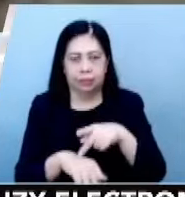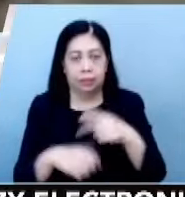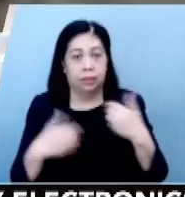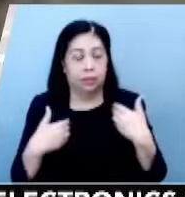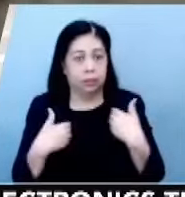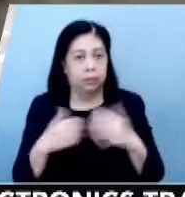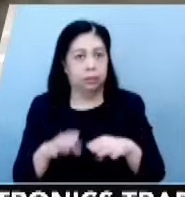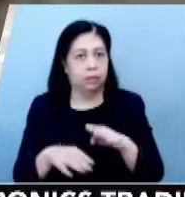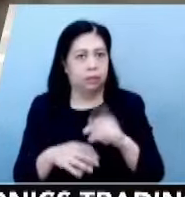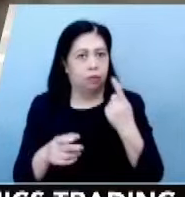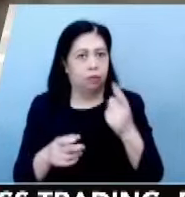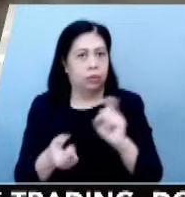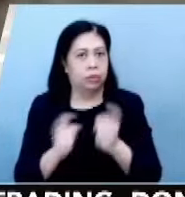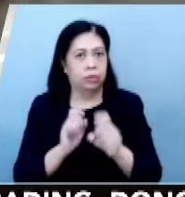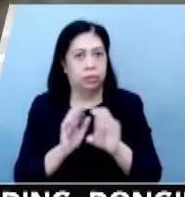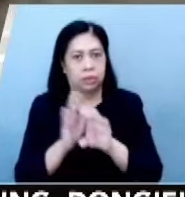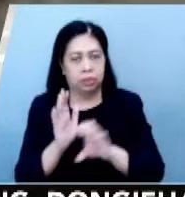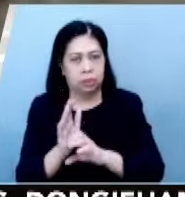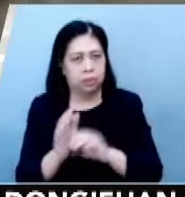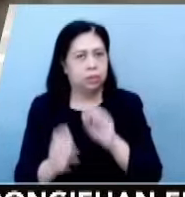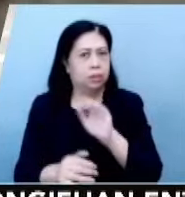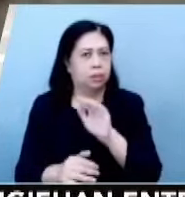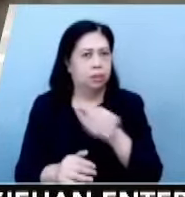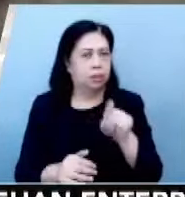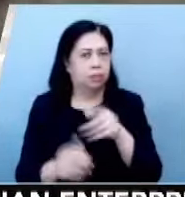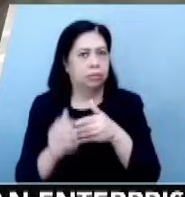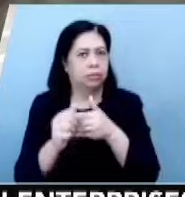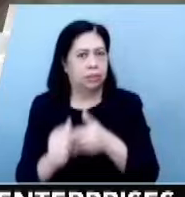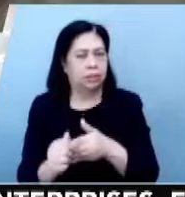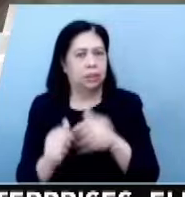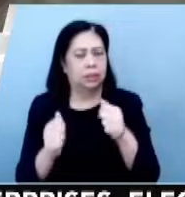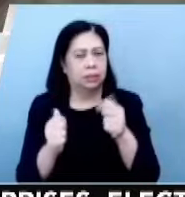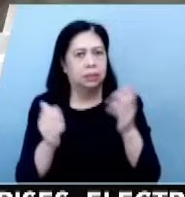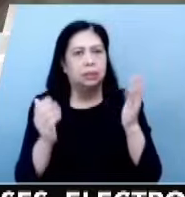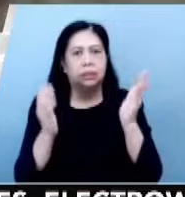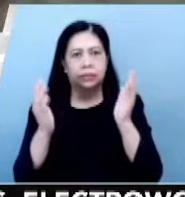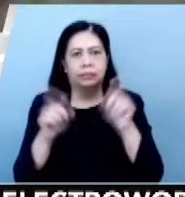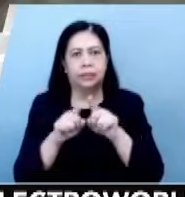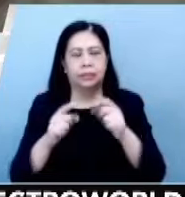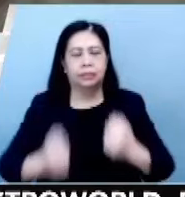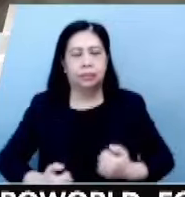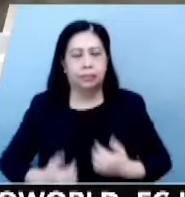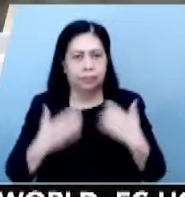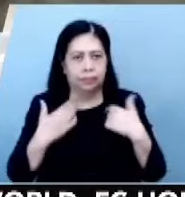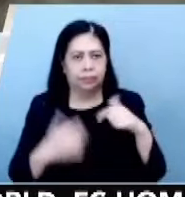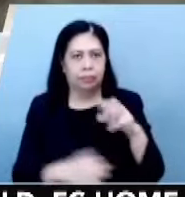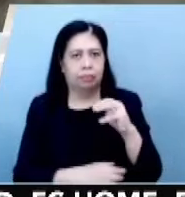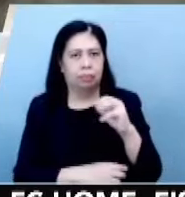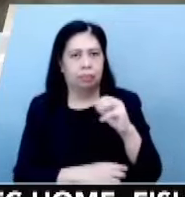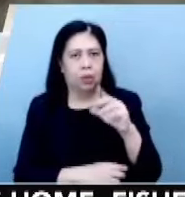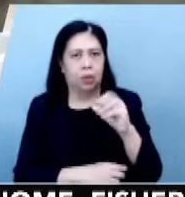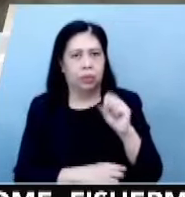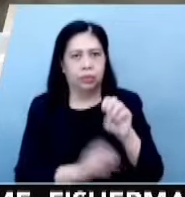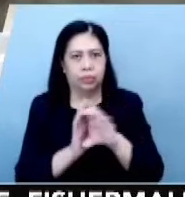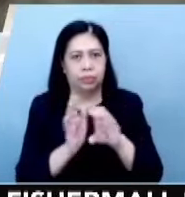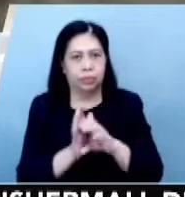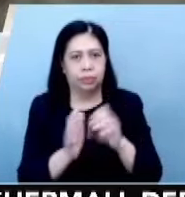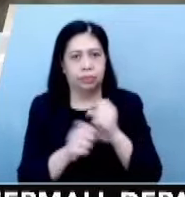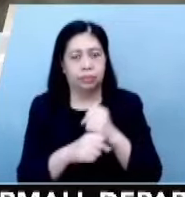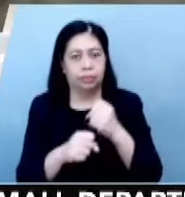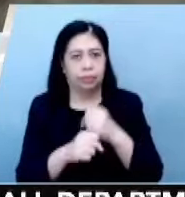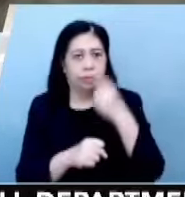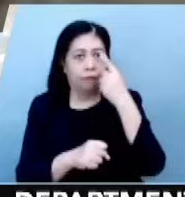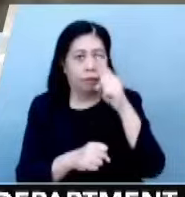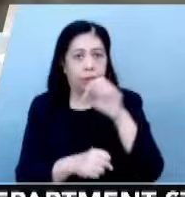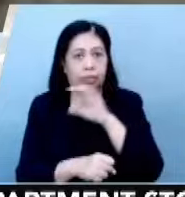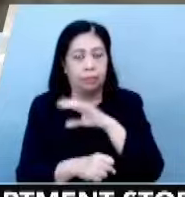charter change, panawagan ng ating mga lider magsilbing inspirasyon din ang Malolos Constitution na binuo para sa kapakanan ng bayan at